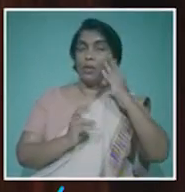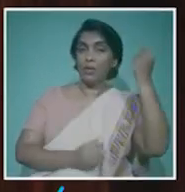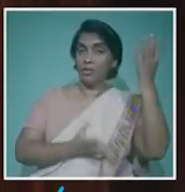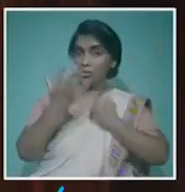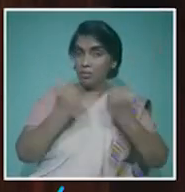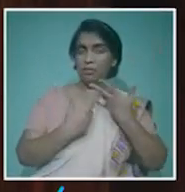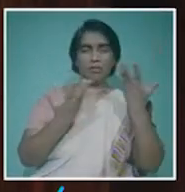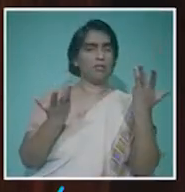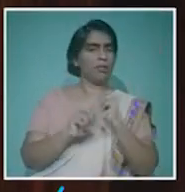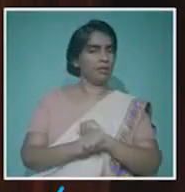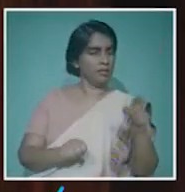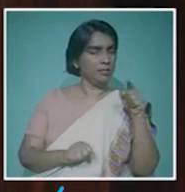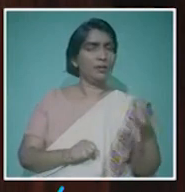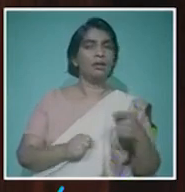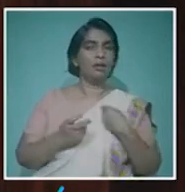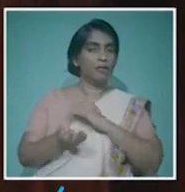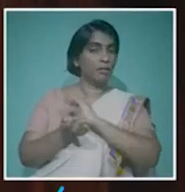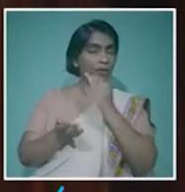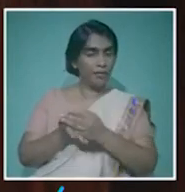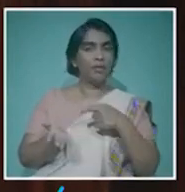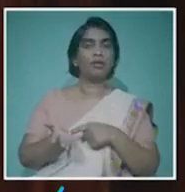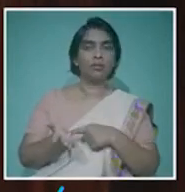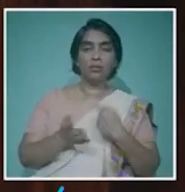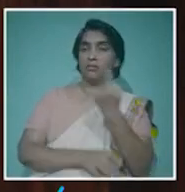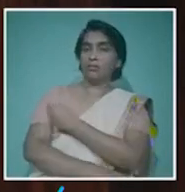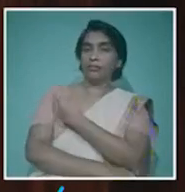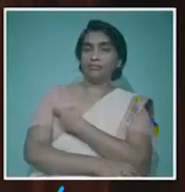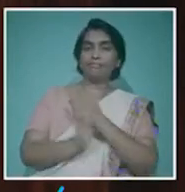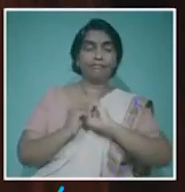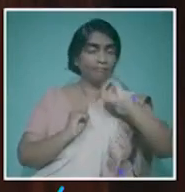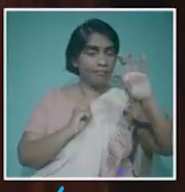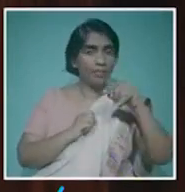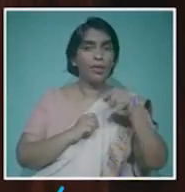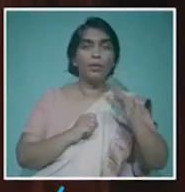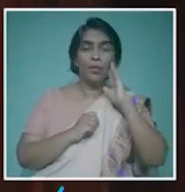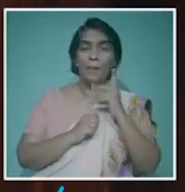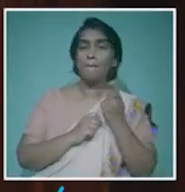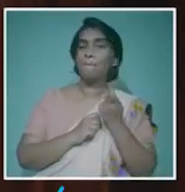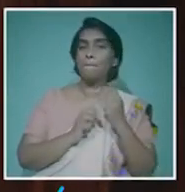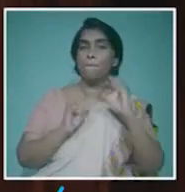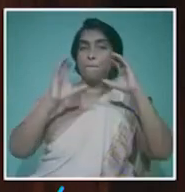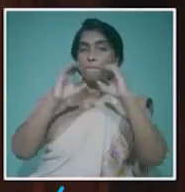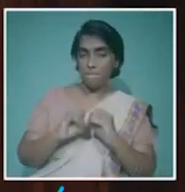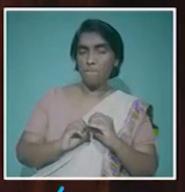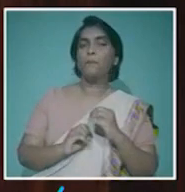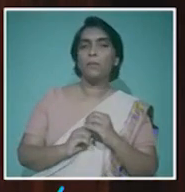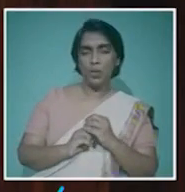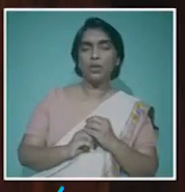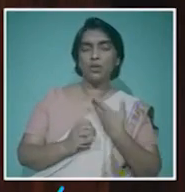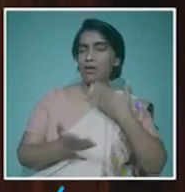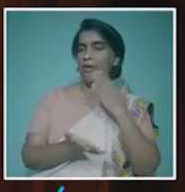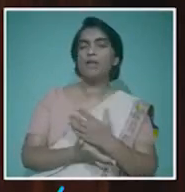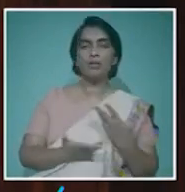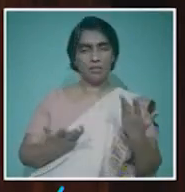විනිමයත් අපිට ලැබුණේ නැත්නම් තියෙන සංචිතයනුත් එන්නත සඳහා වියදම් කළා නම් විදේශ විනිමය බිඳුවට බහින එක කාටවත්